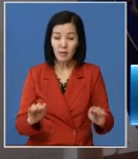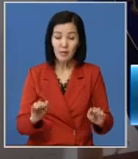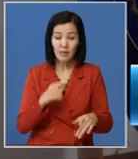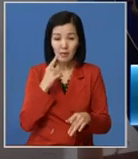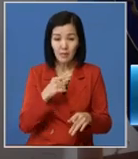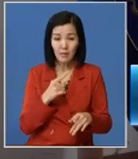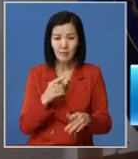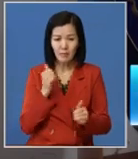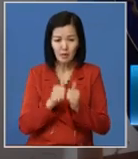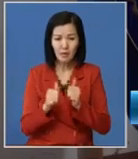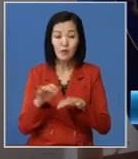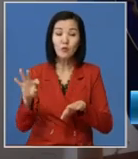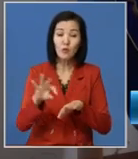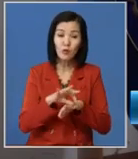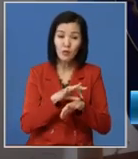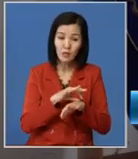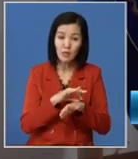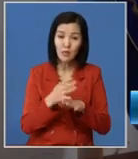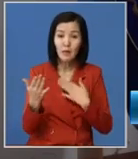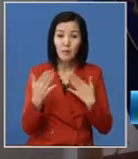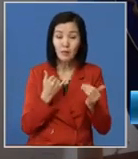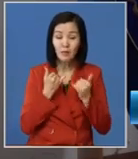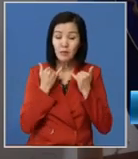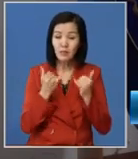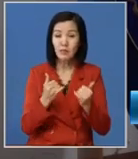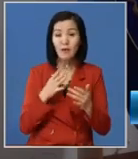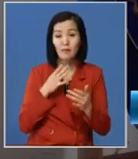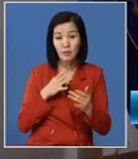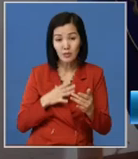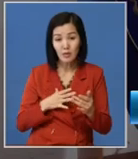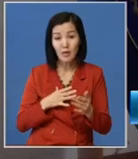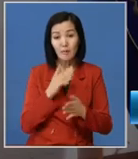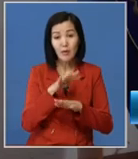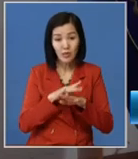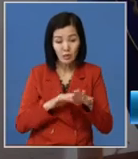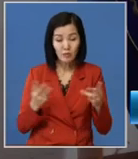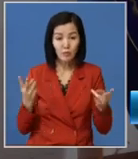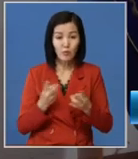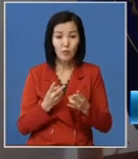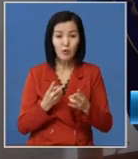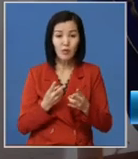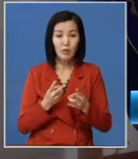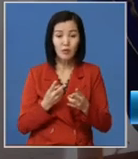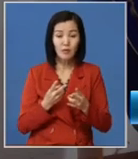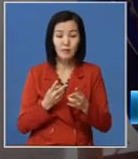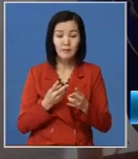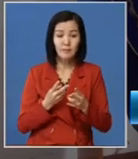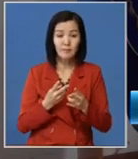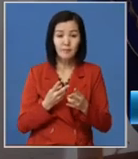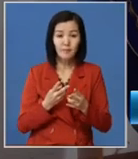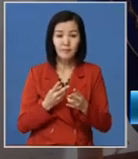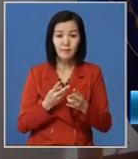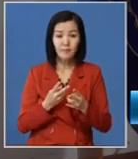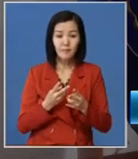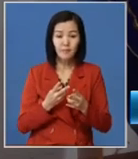енді. Үйленгеннен кейін бір-бірлерін сыйласын, кешірімді болсын, өнегейлі болсын.